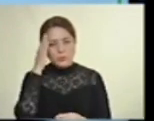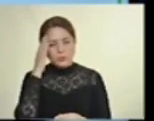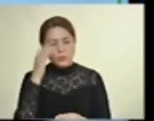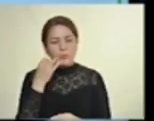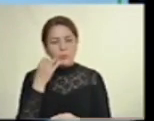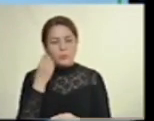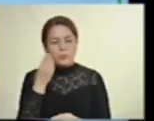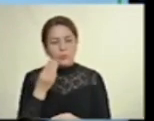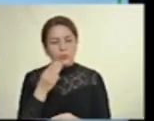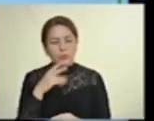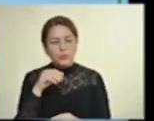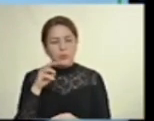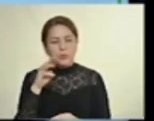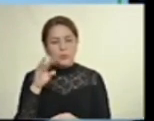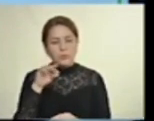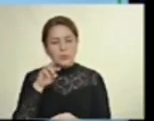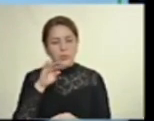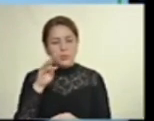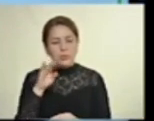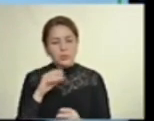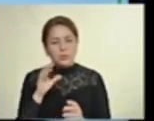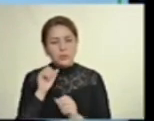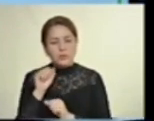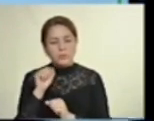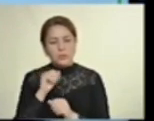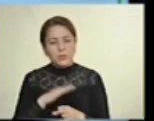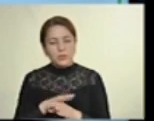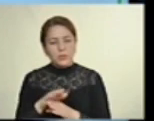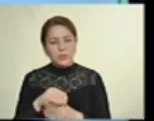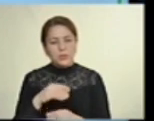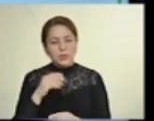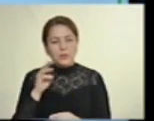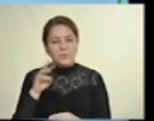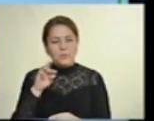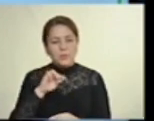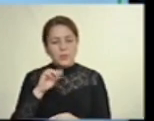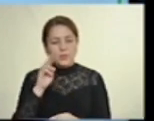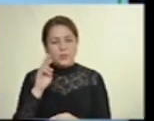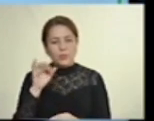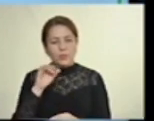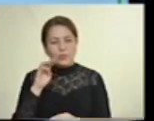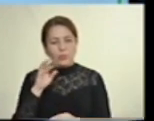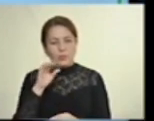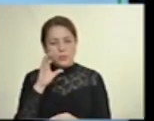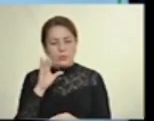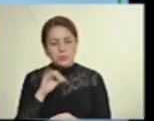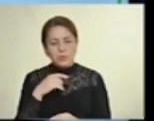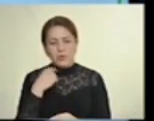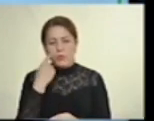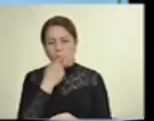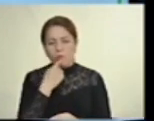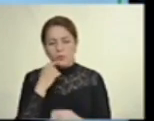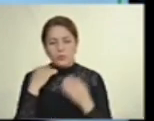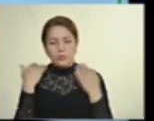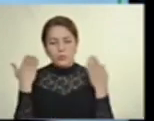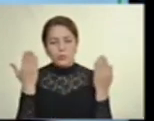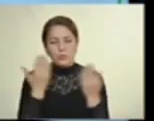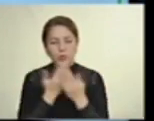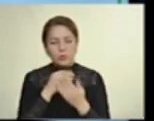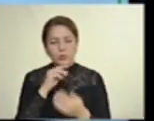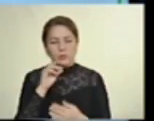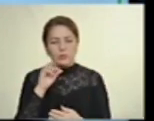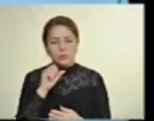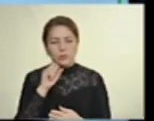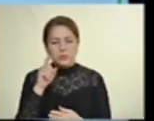bosh miyani himoya qiladigan miya qutisi, mana og'iz bo'shlig'ini o'rab turadigan jag'lar,